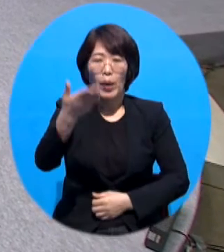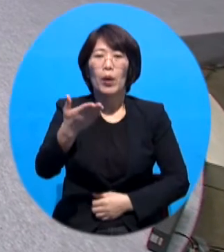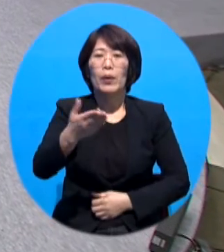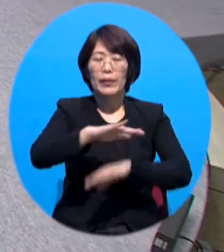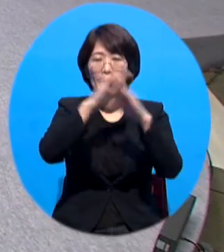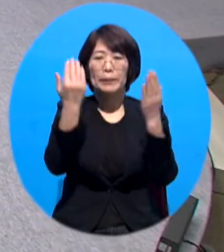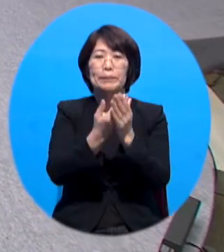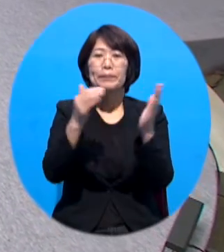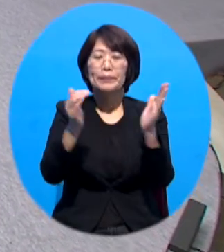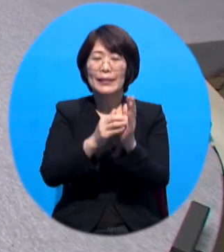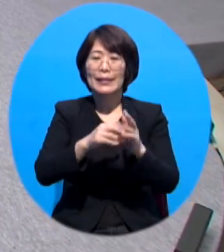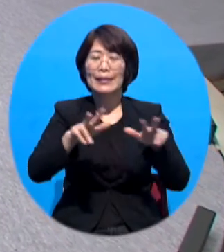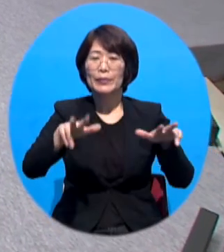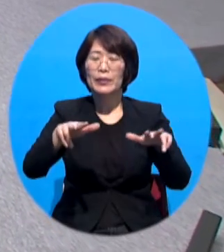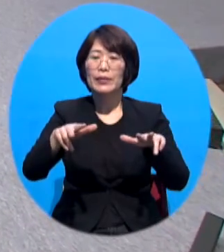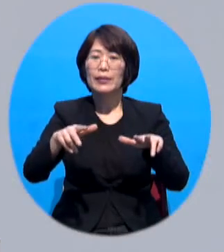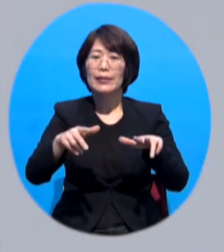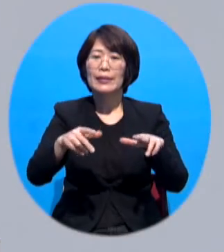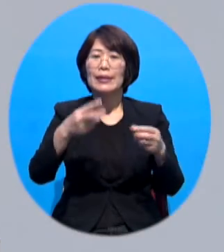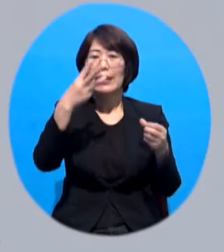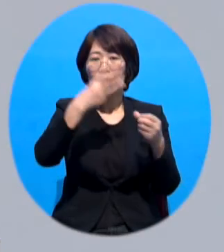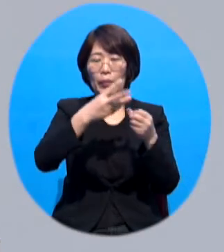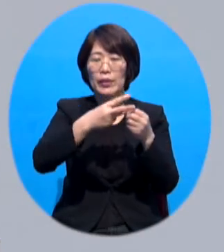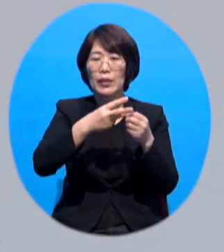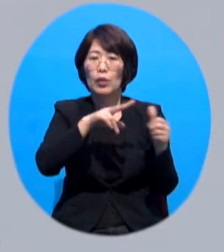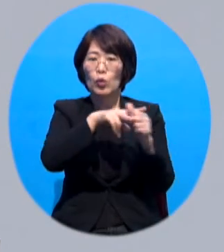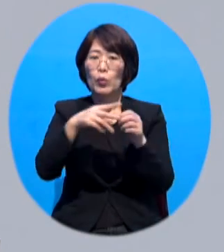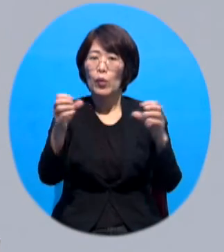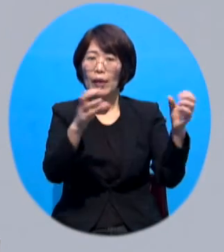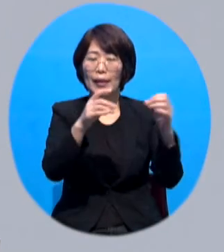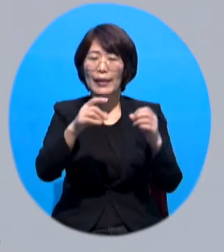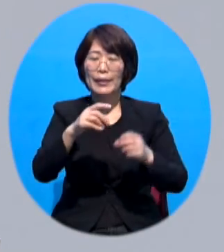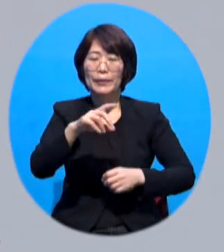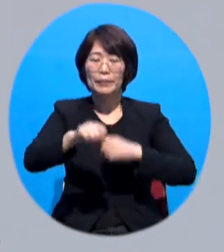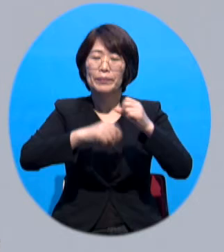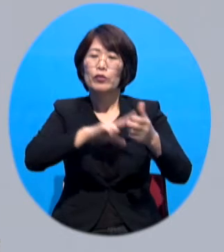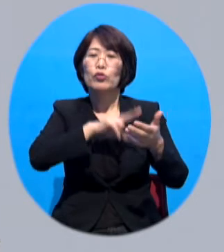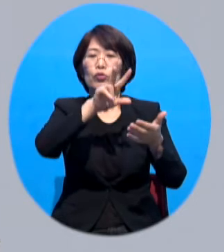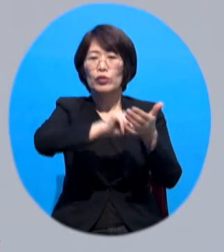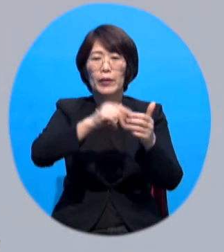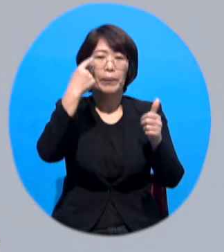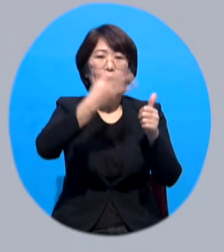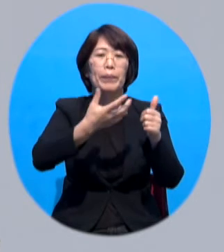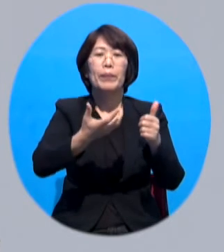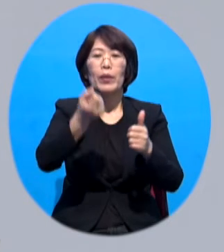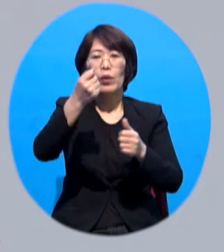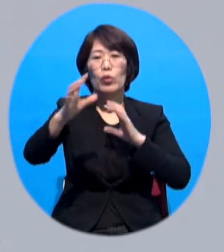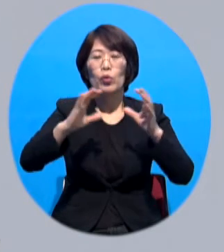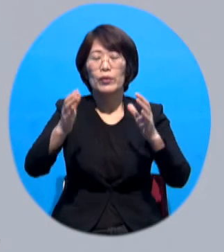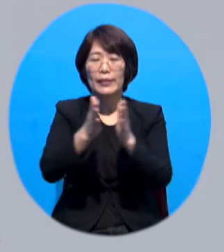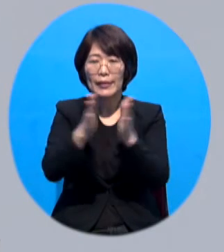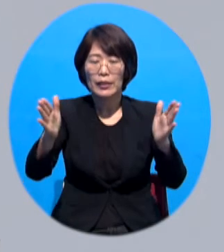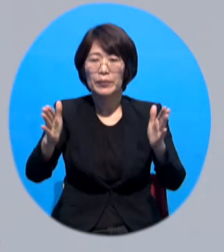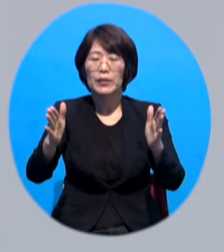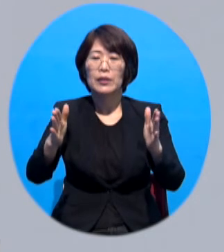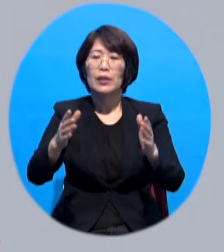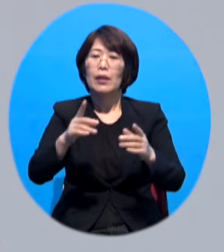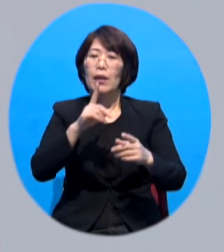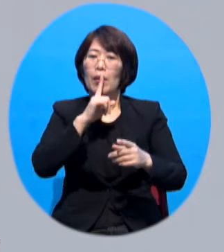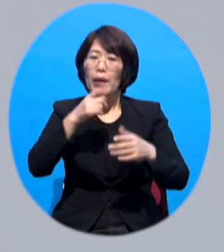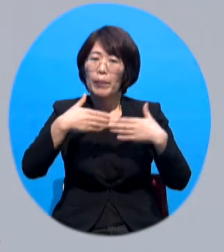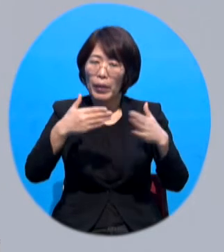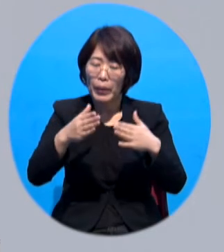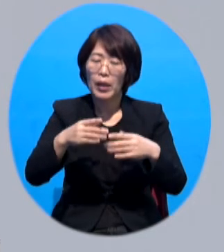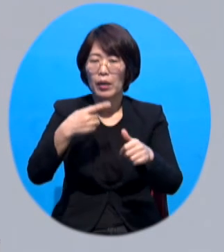끝났습니다 이번에는 세 번째 후보간 자유주제 주도권 토론 갖겠습니다 토론 과정에서 인신공격